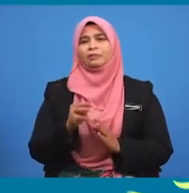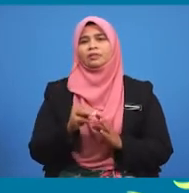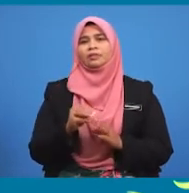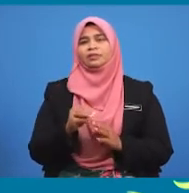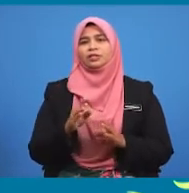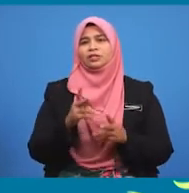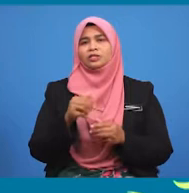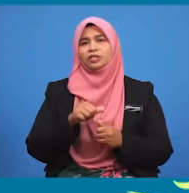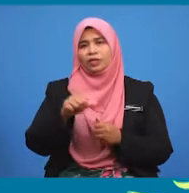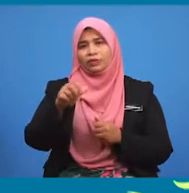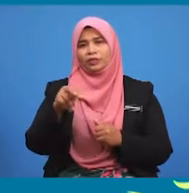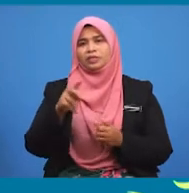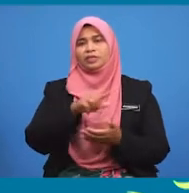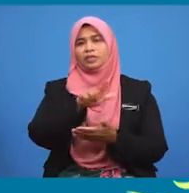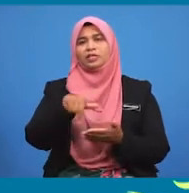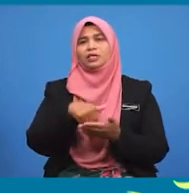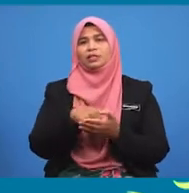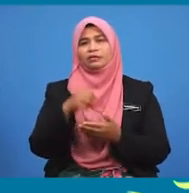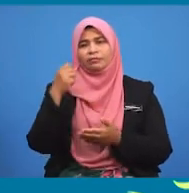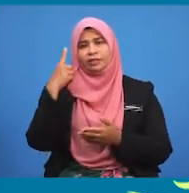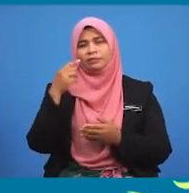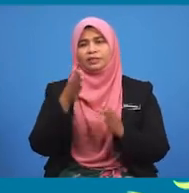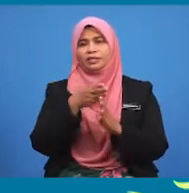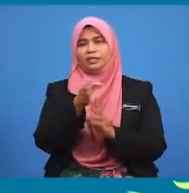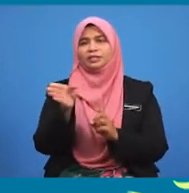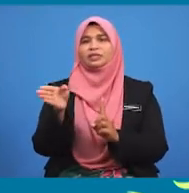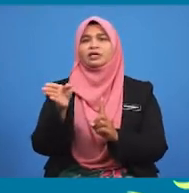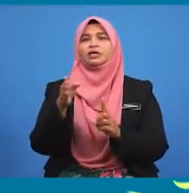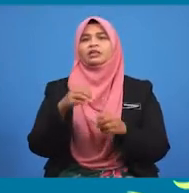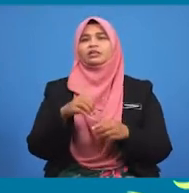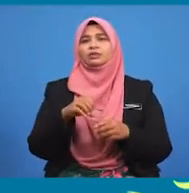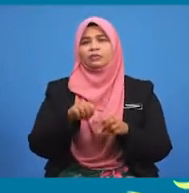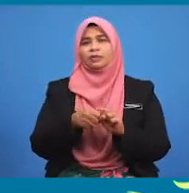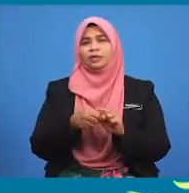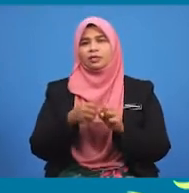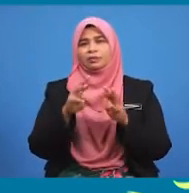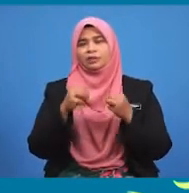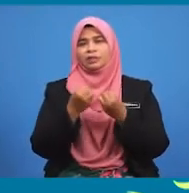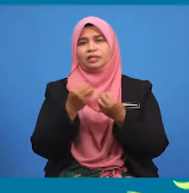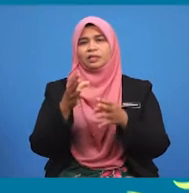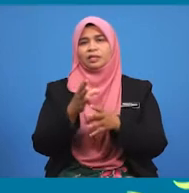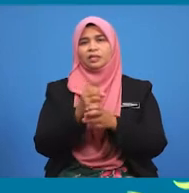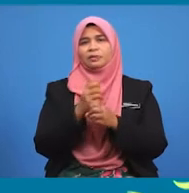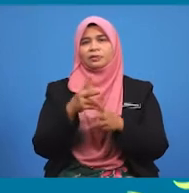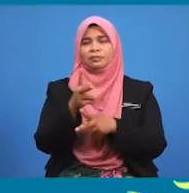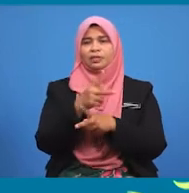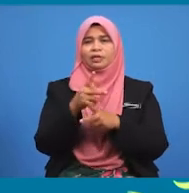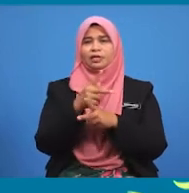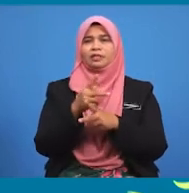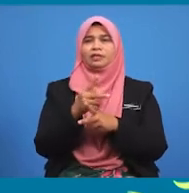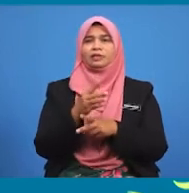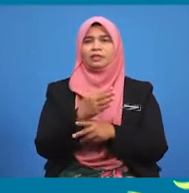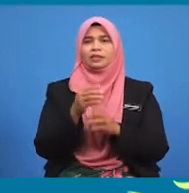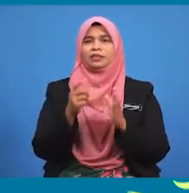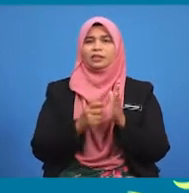membendung segala fahaman sesat supaya masyarakat kita dapat melihara dan meningkatkan keimanan kepada